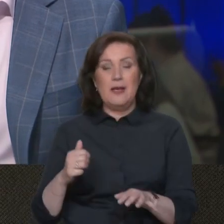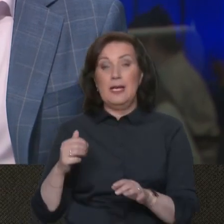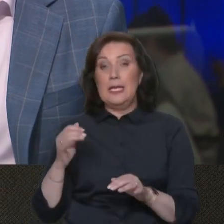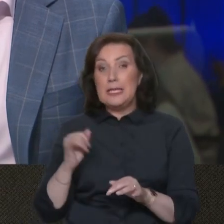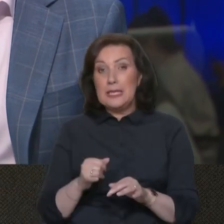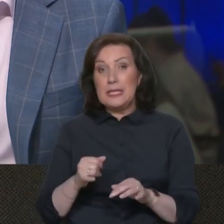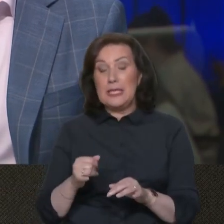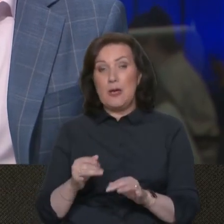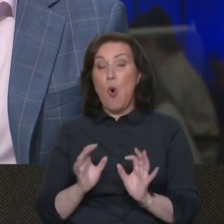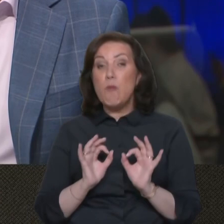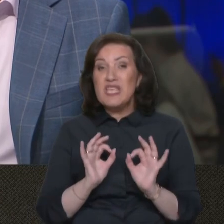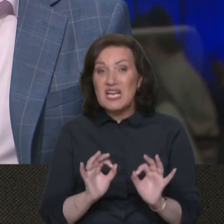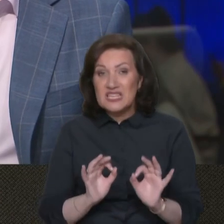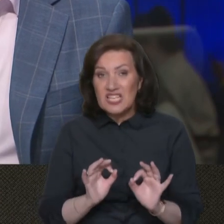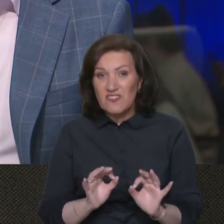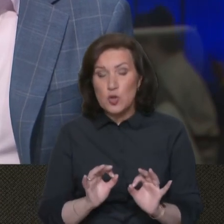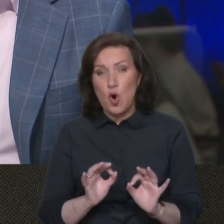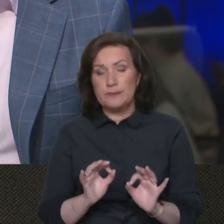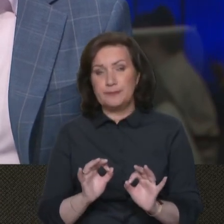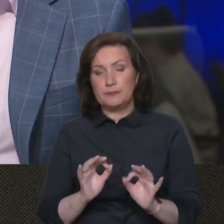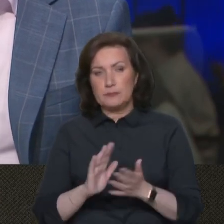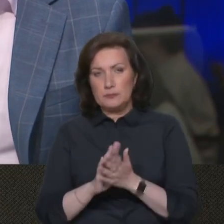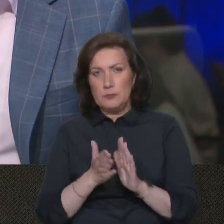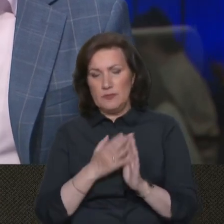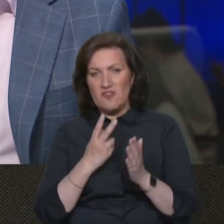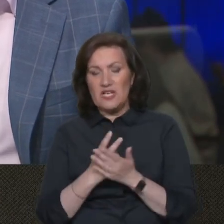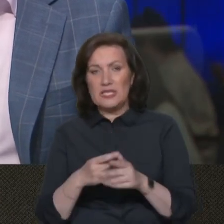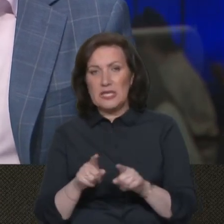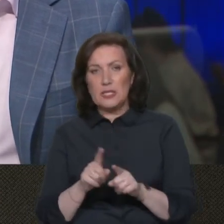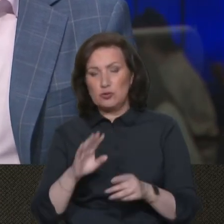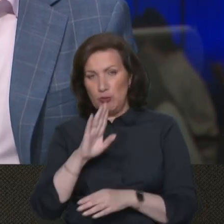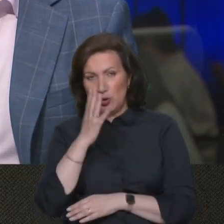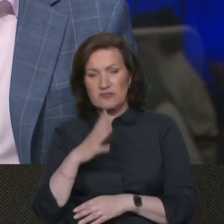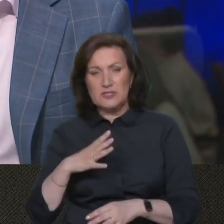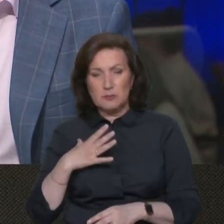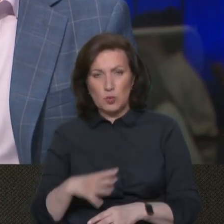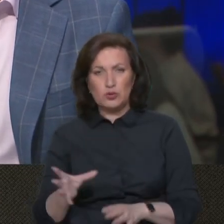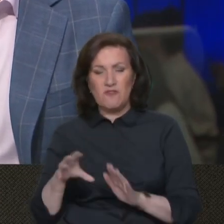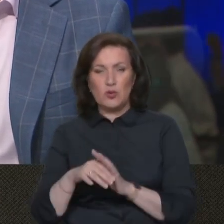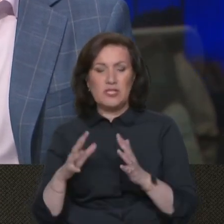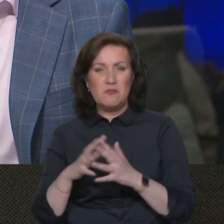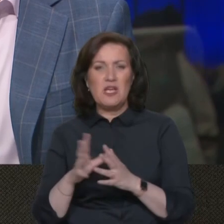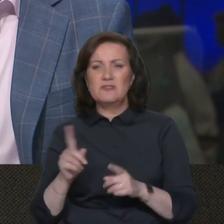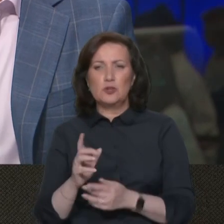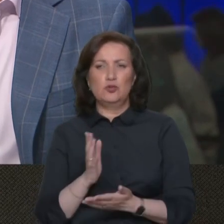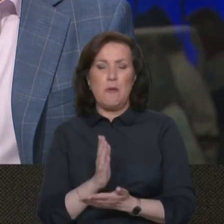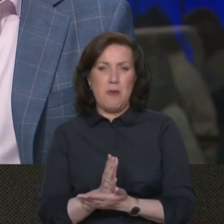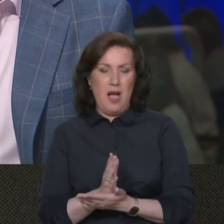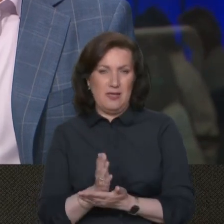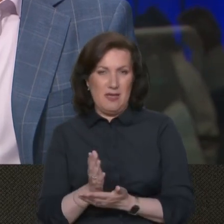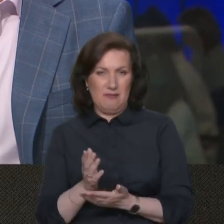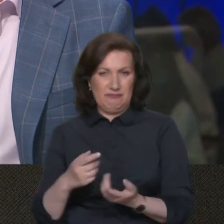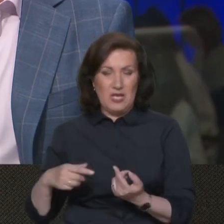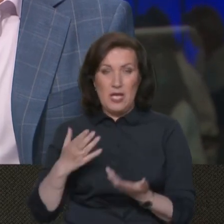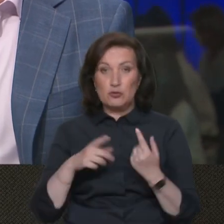І об'єктивно ситуація виглядає так, що противник змушений вводити в бій все, що він має під руками. Тобто,